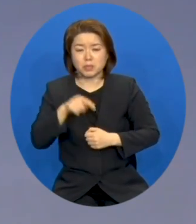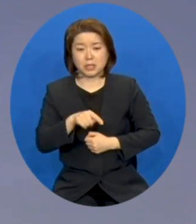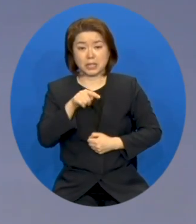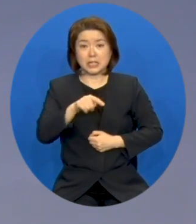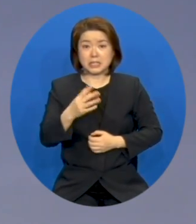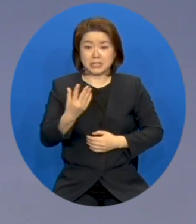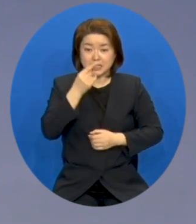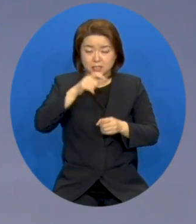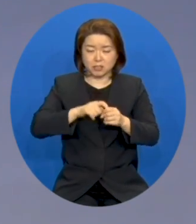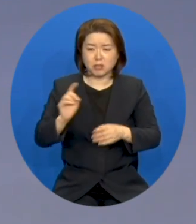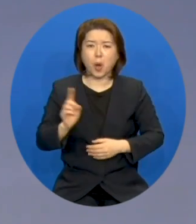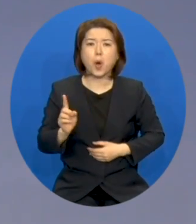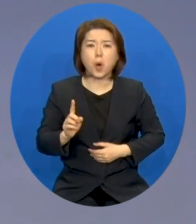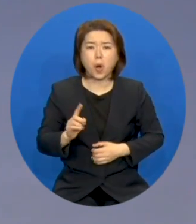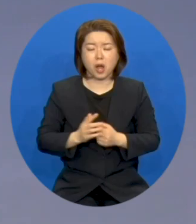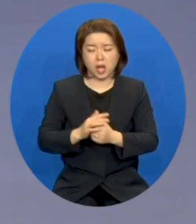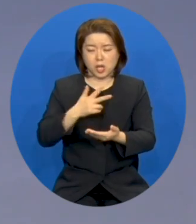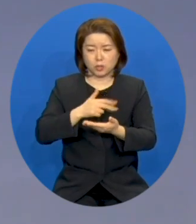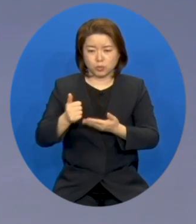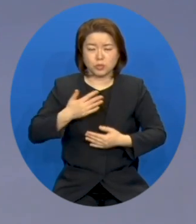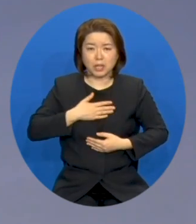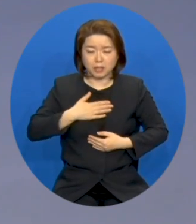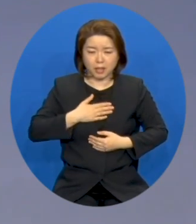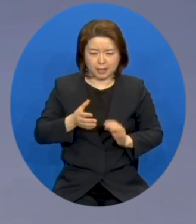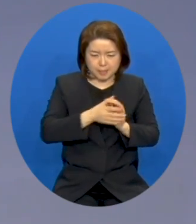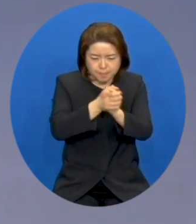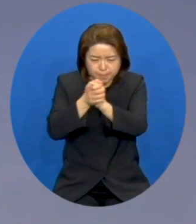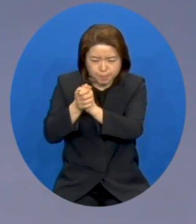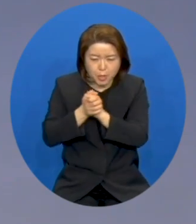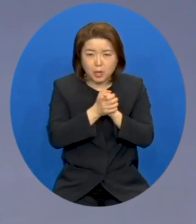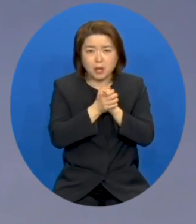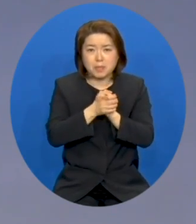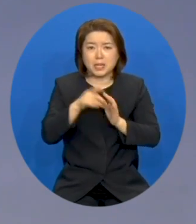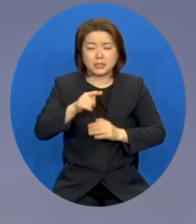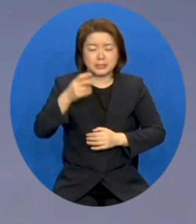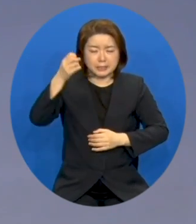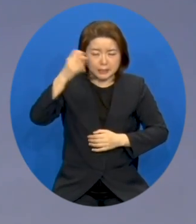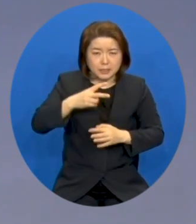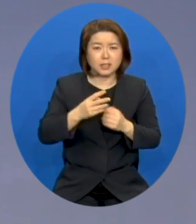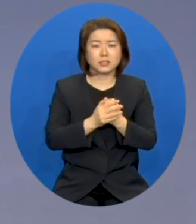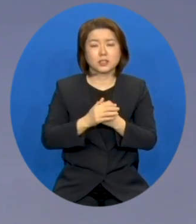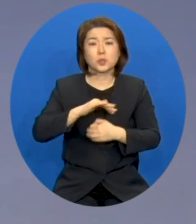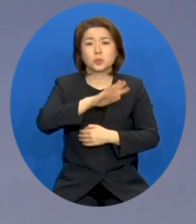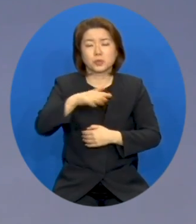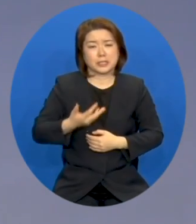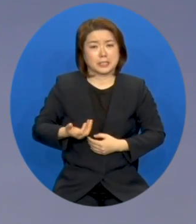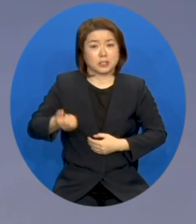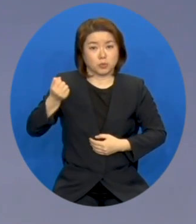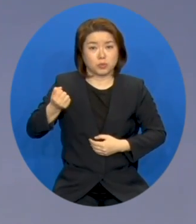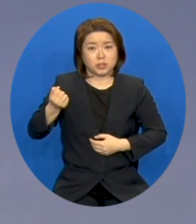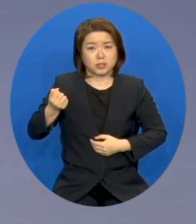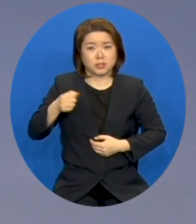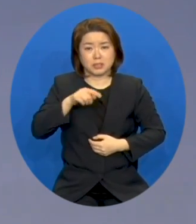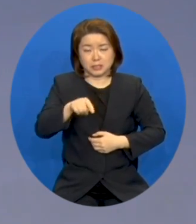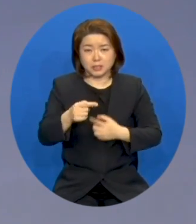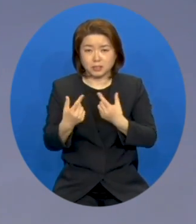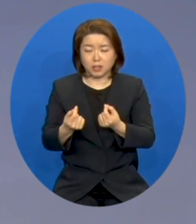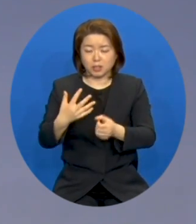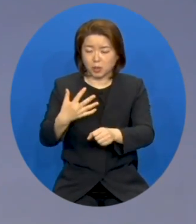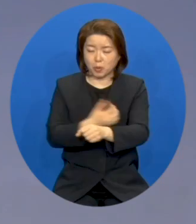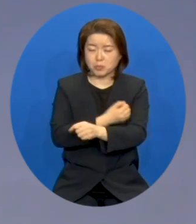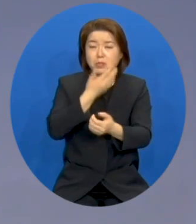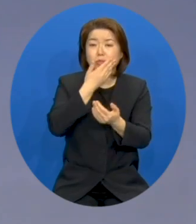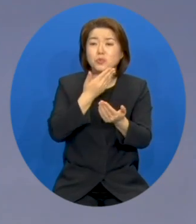어떤 성찬인데 주님과 우리가 연합하는 것을, 그것을 다시 우리가 누리는 그런